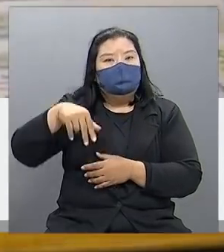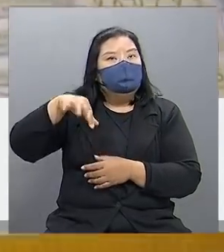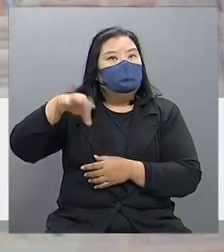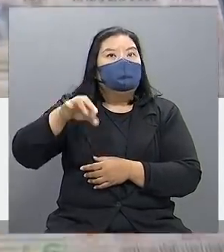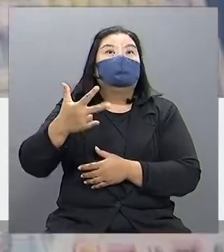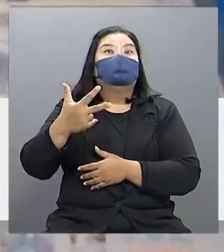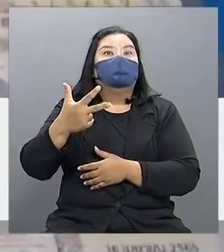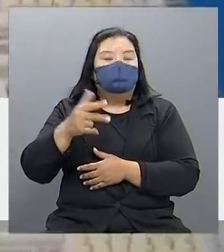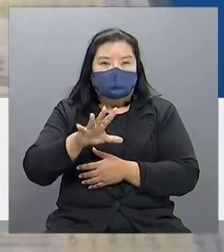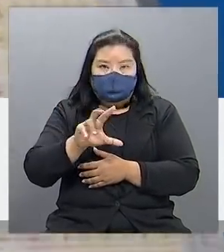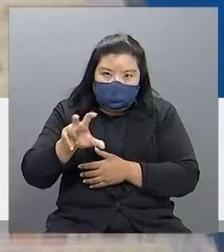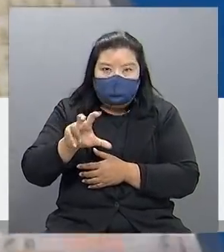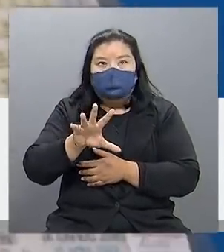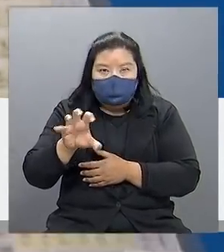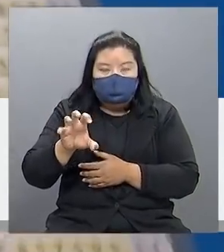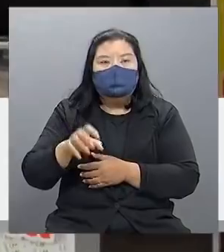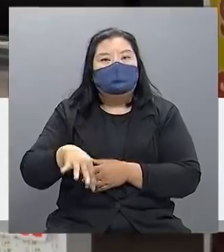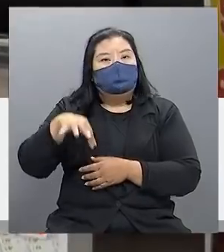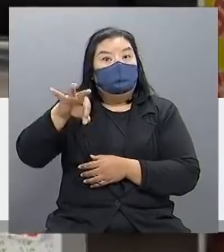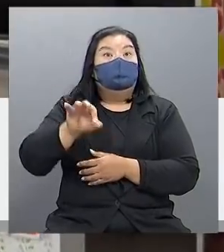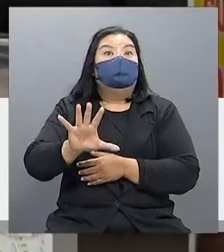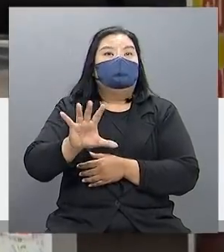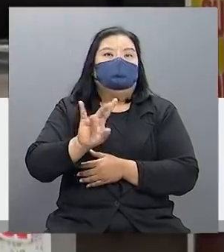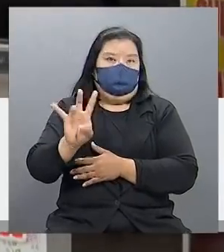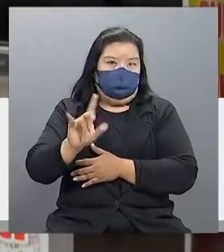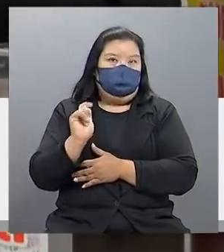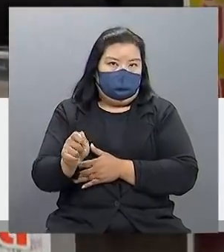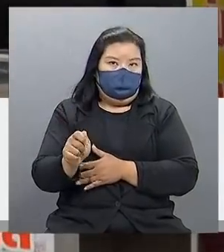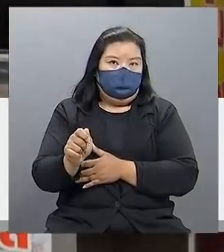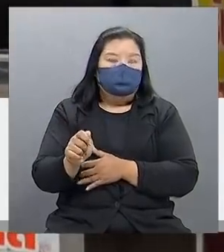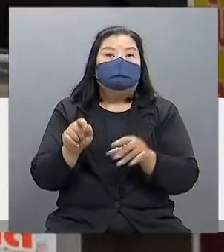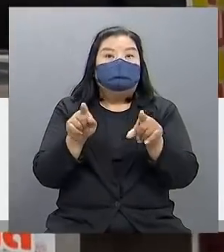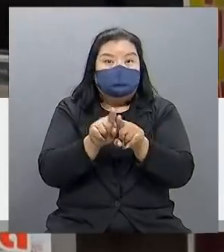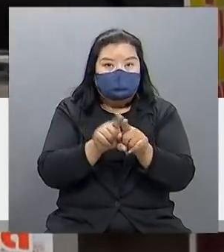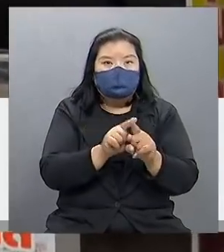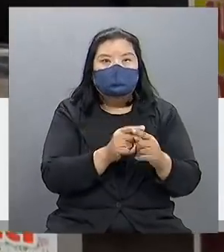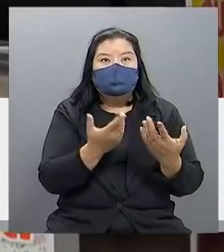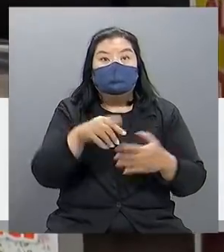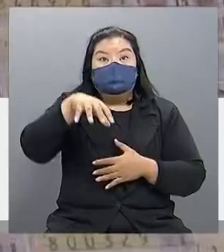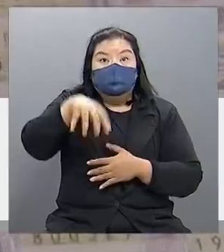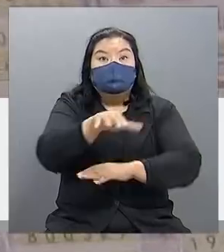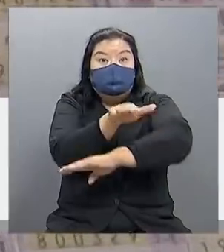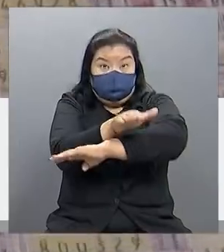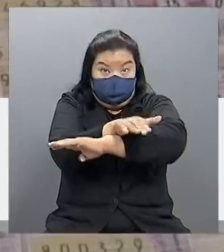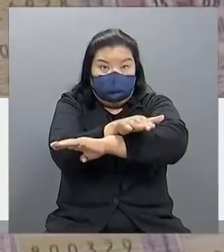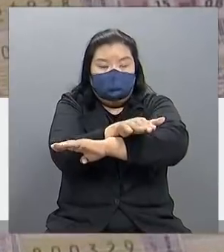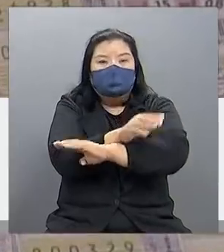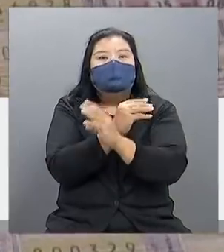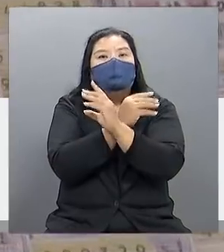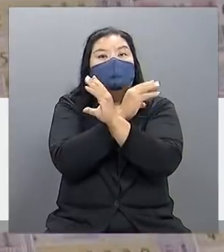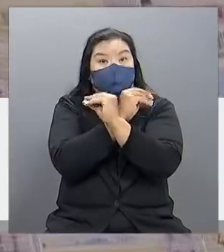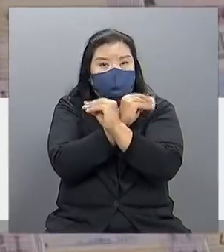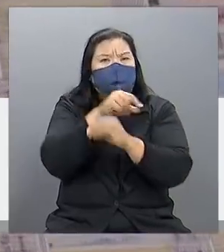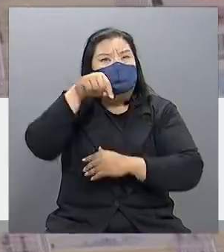ใบจะขายอยู่700ค่ะเช่นเดียวกับแผงค้าบริเวณสี่แยกไฟแดงตลาดสดเทศบาลเมืองมหาสารคามปรากฏว่า